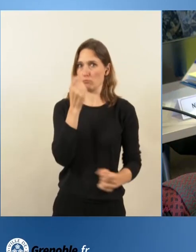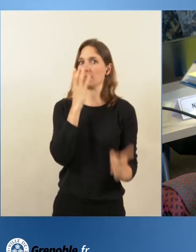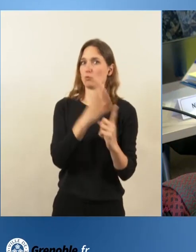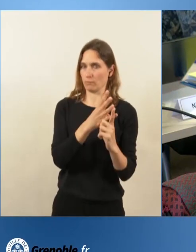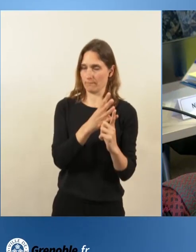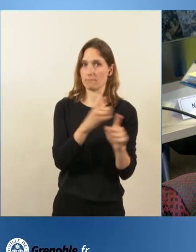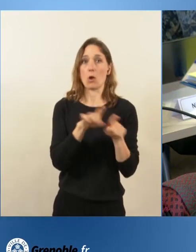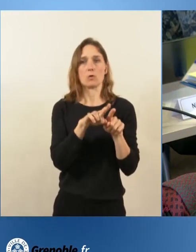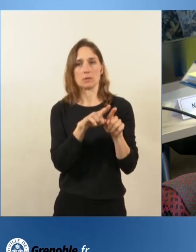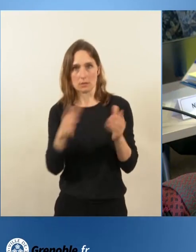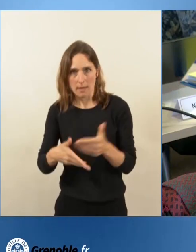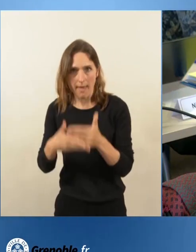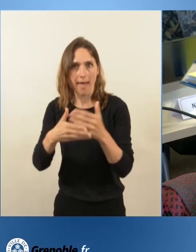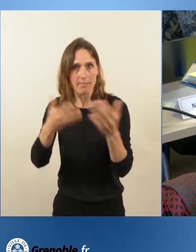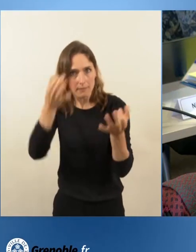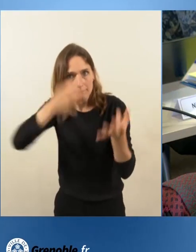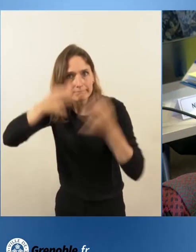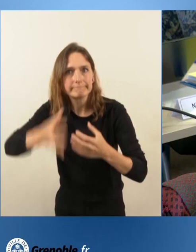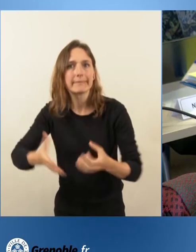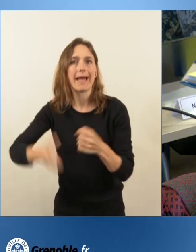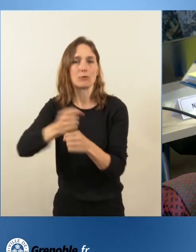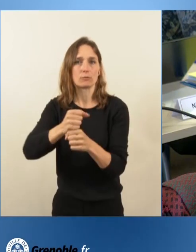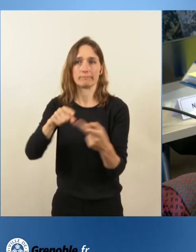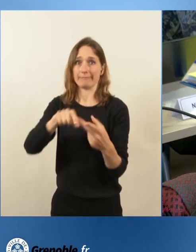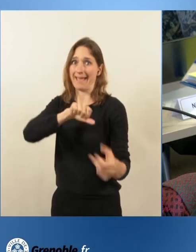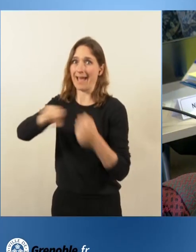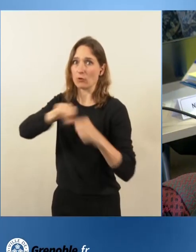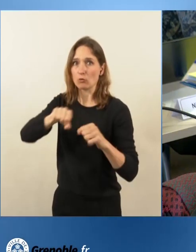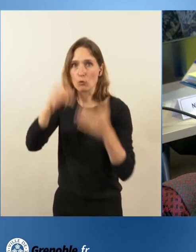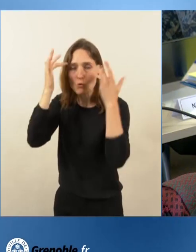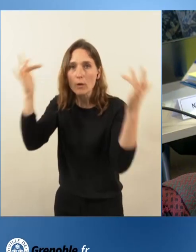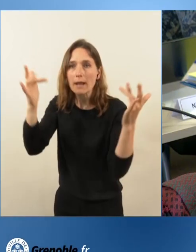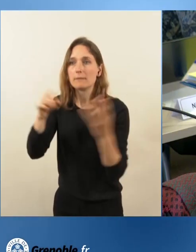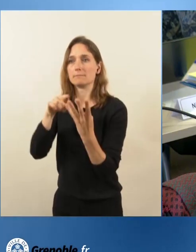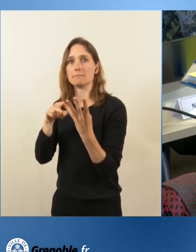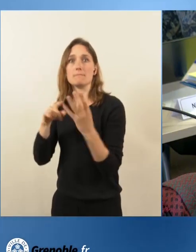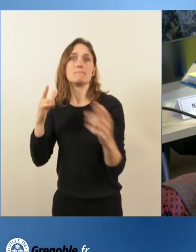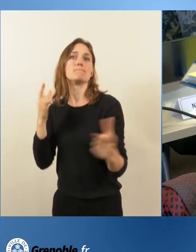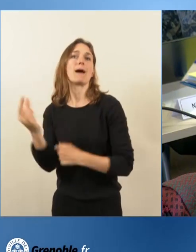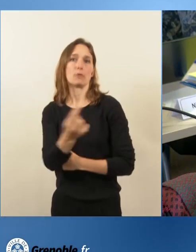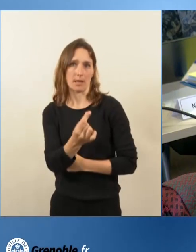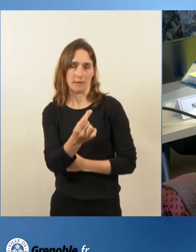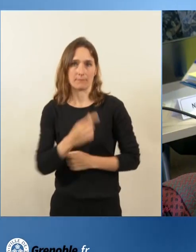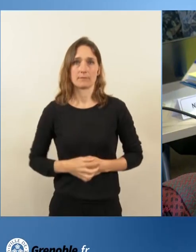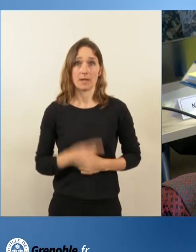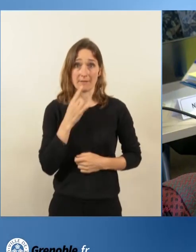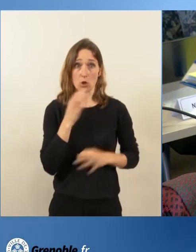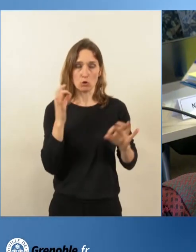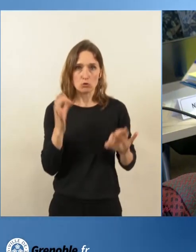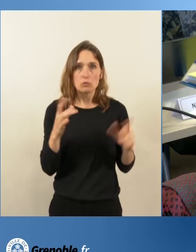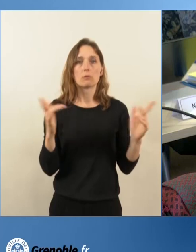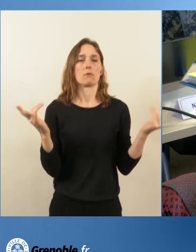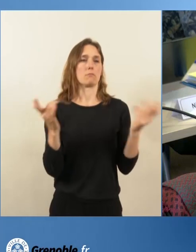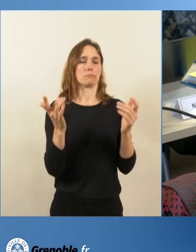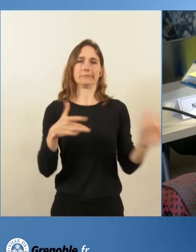le soutien à la création l'action culturelle et les partenariats ce qui signifie que effectivement vous avez un nombre de levées de rideau pour le